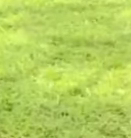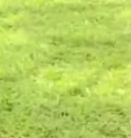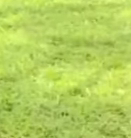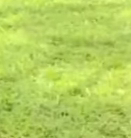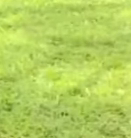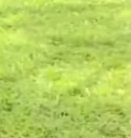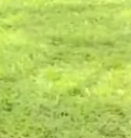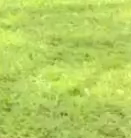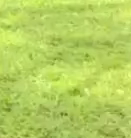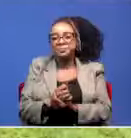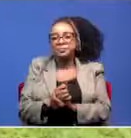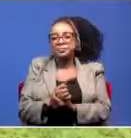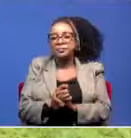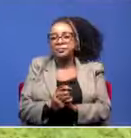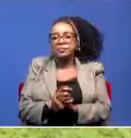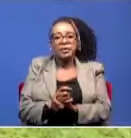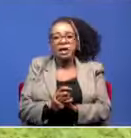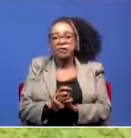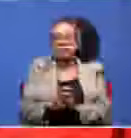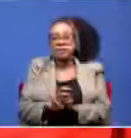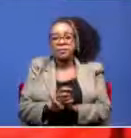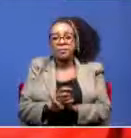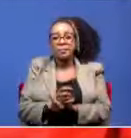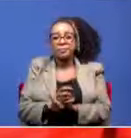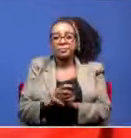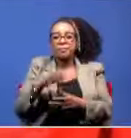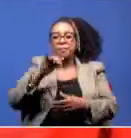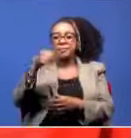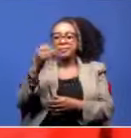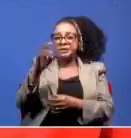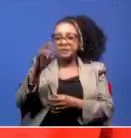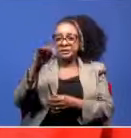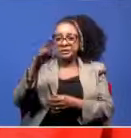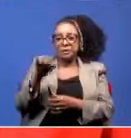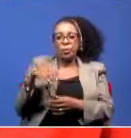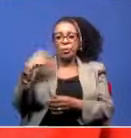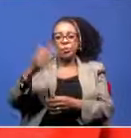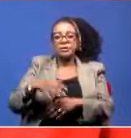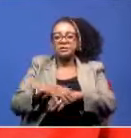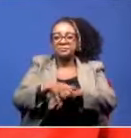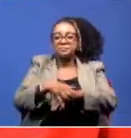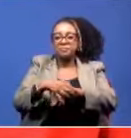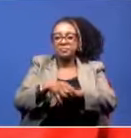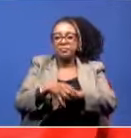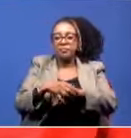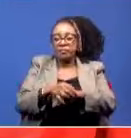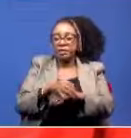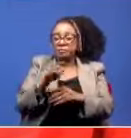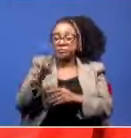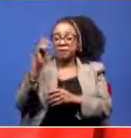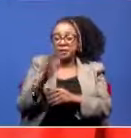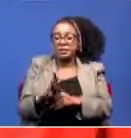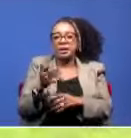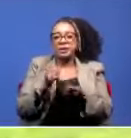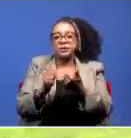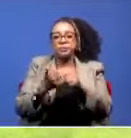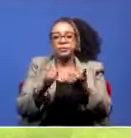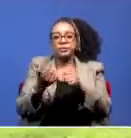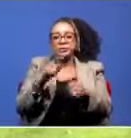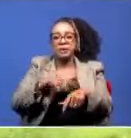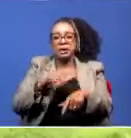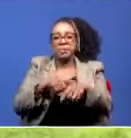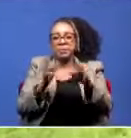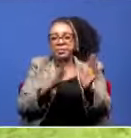Kwa zaidi ya miongo miwili sasa, Jessica Shiraku amekuwa akiwanyosha misuli wanariadha wa Kenya, haswa